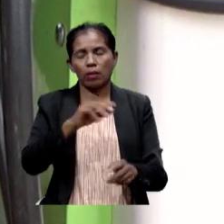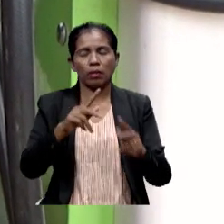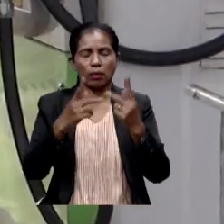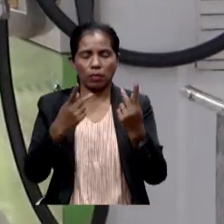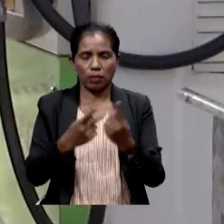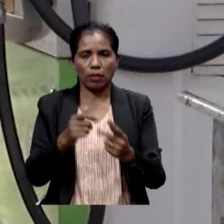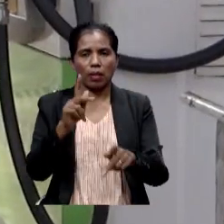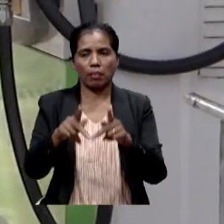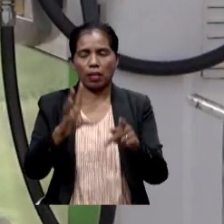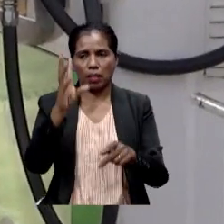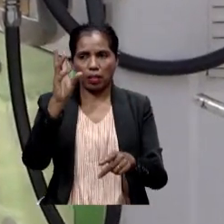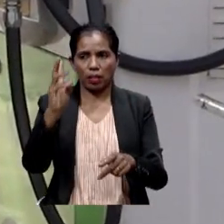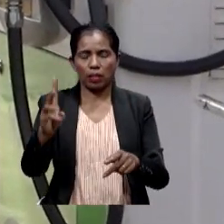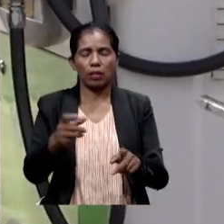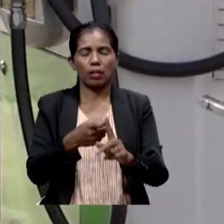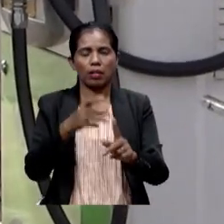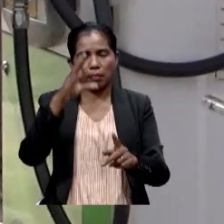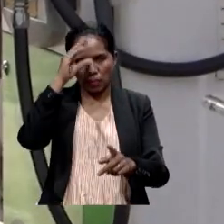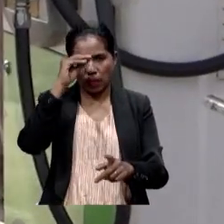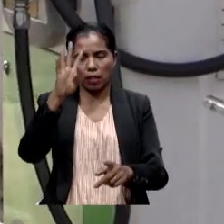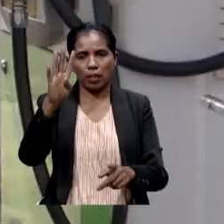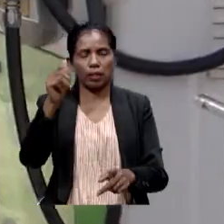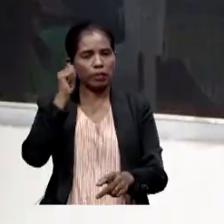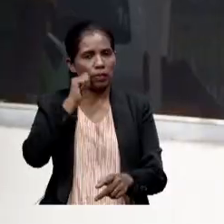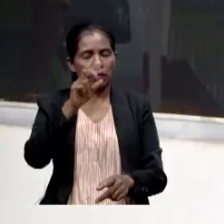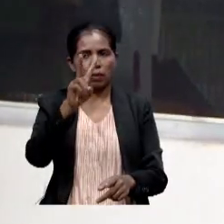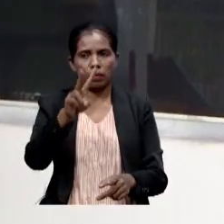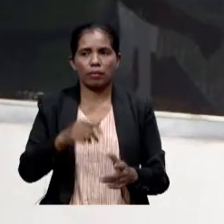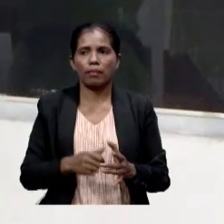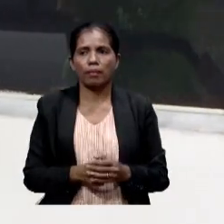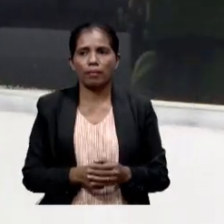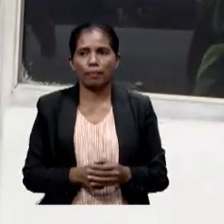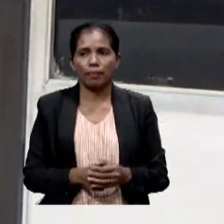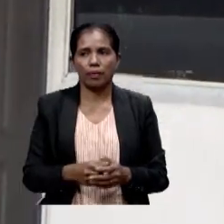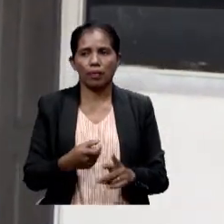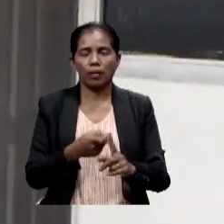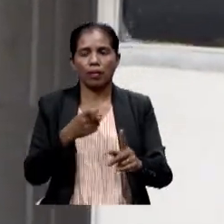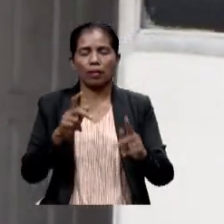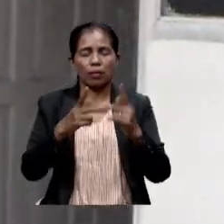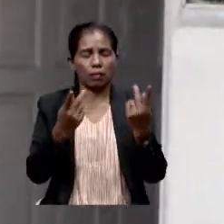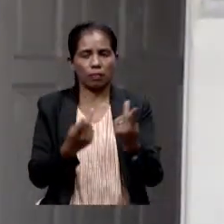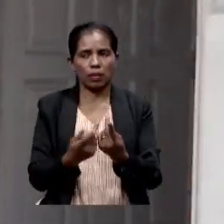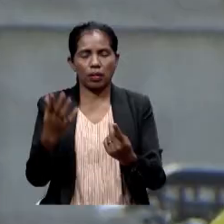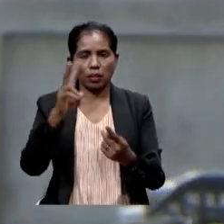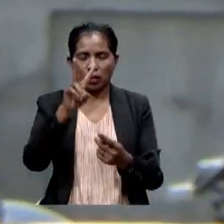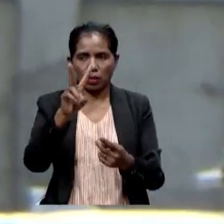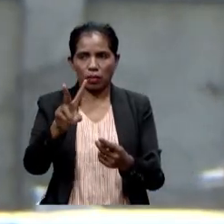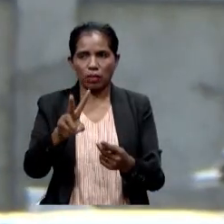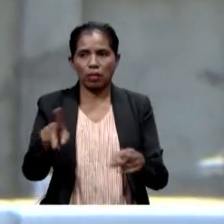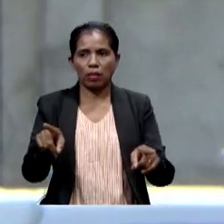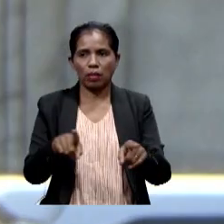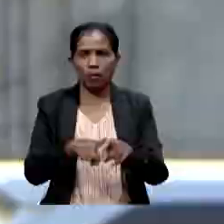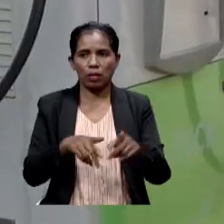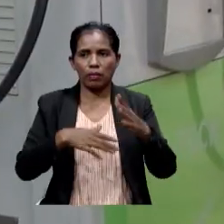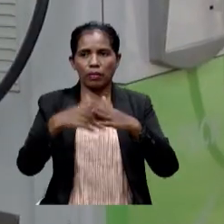Fecília emana ing nen, composto mane hat feto rua. Posto abastecimento combustível companhia realistic no Fecília nudar